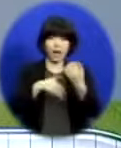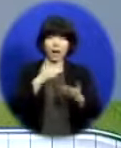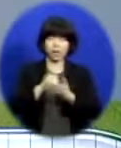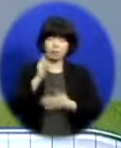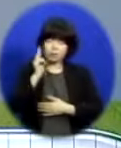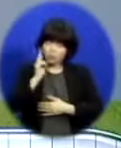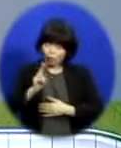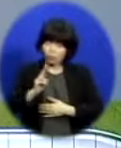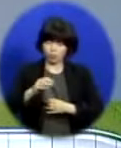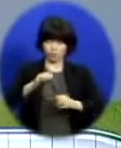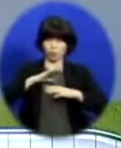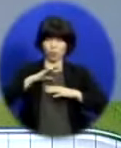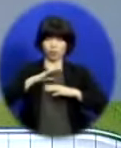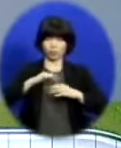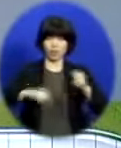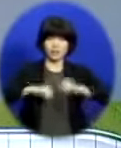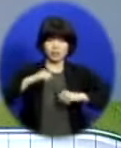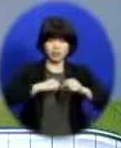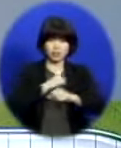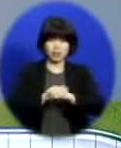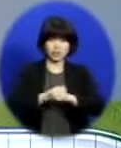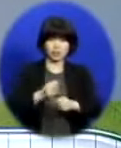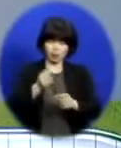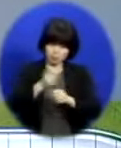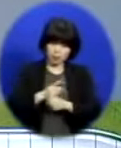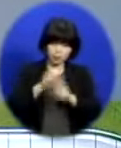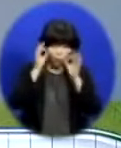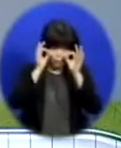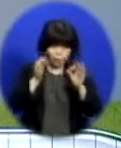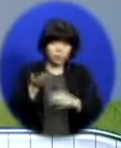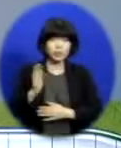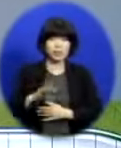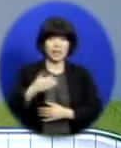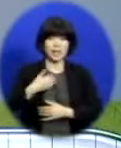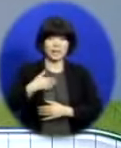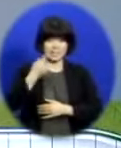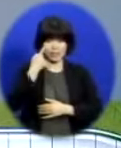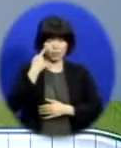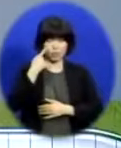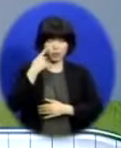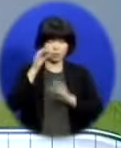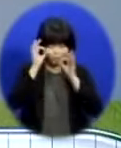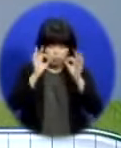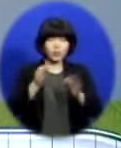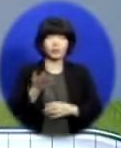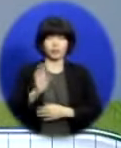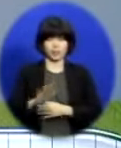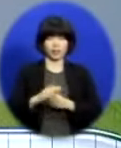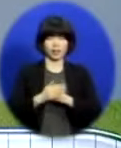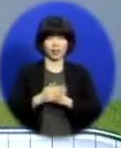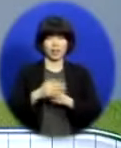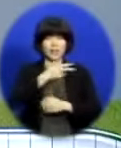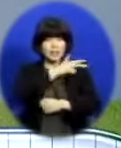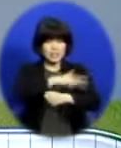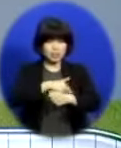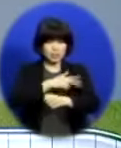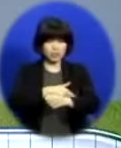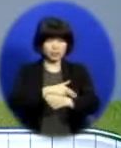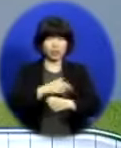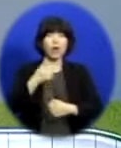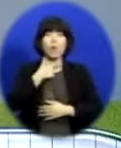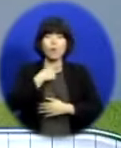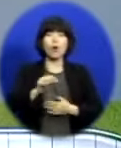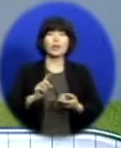너무나도 놀랍게 역사하시는 것이 벌써 보이는데 제 눈에는 너무나 보이는데 집사님이 원하는